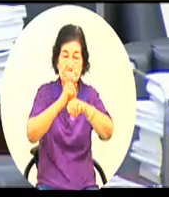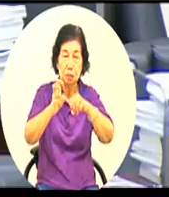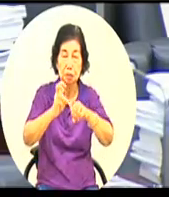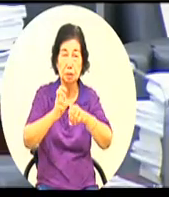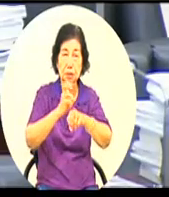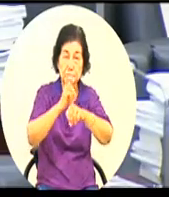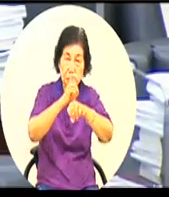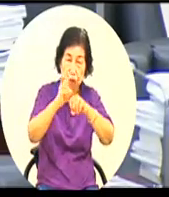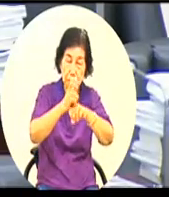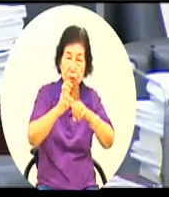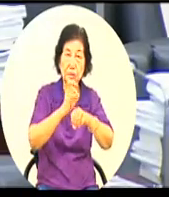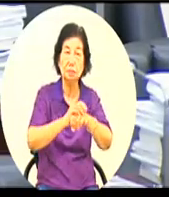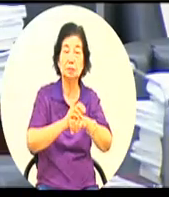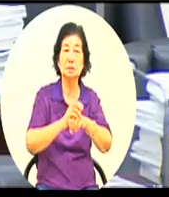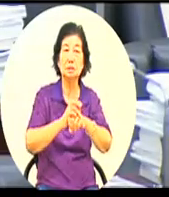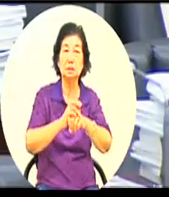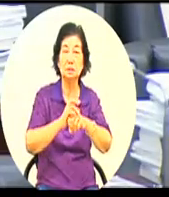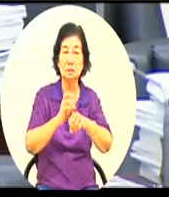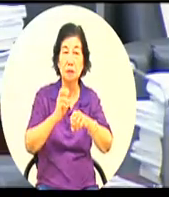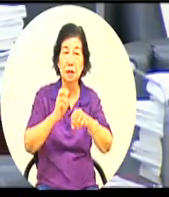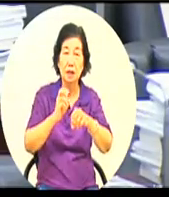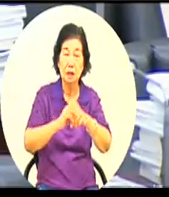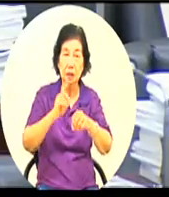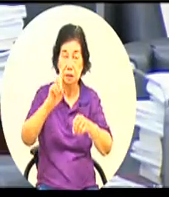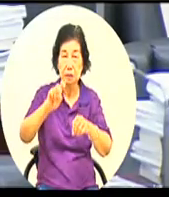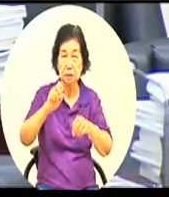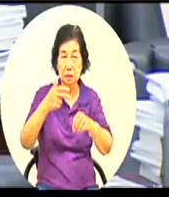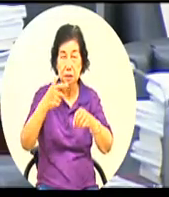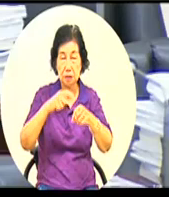伫暗时啊十二点放二十分过十七秒。